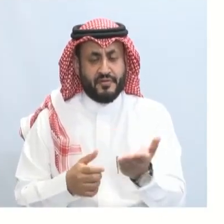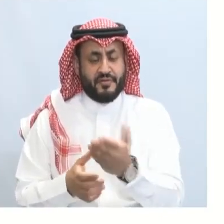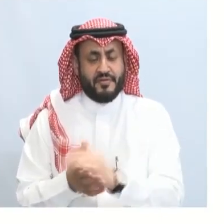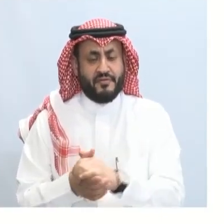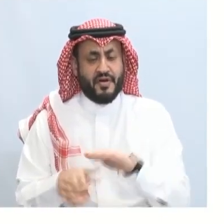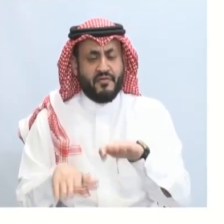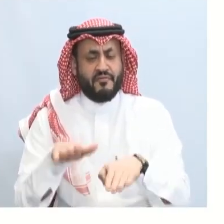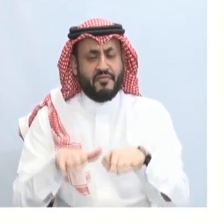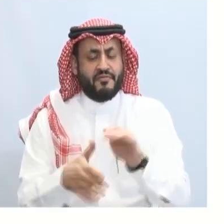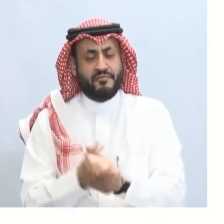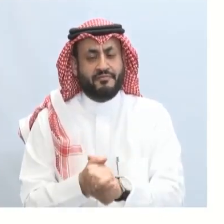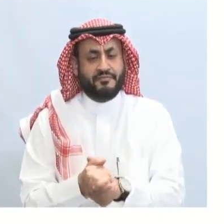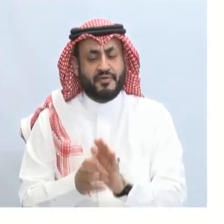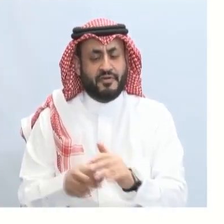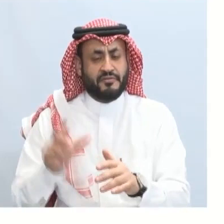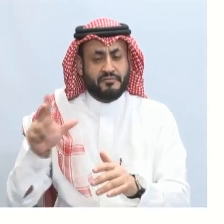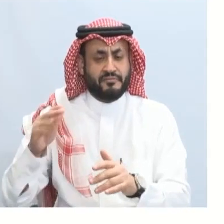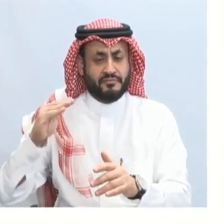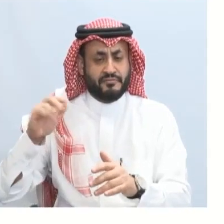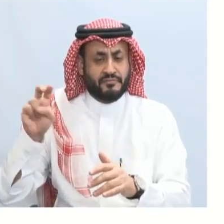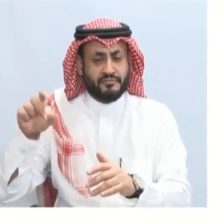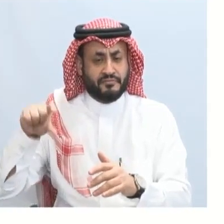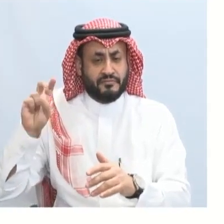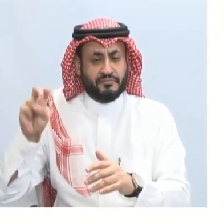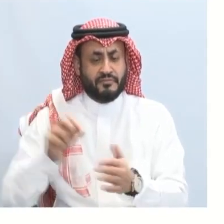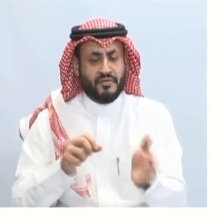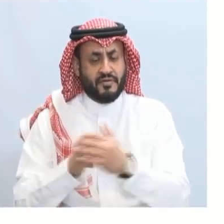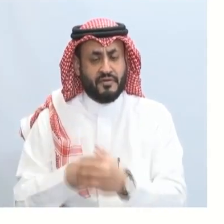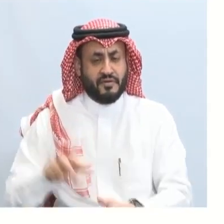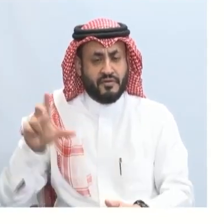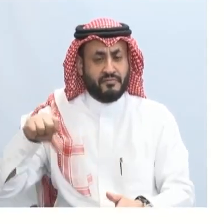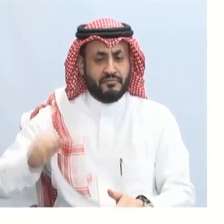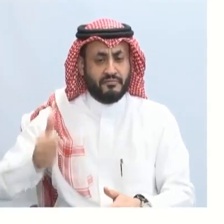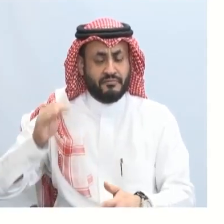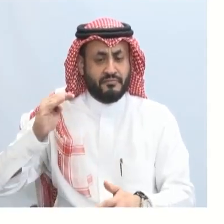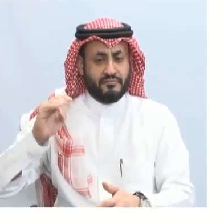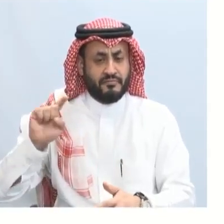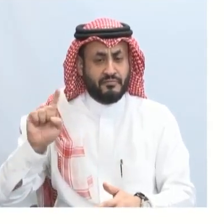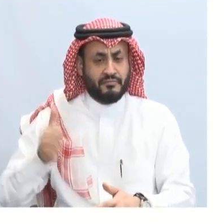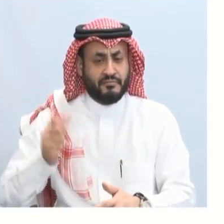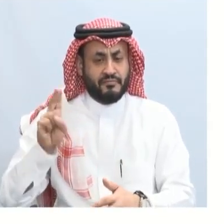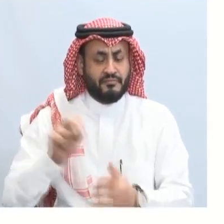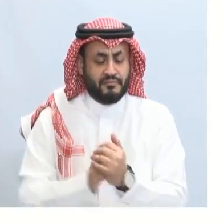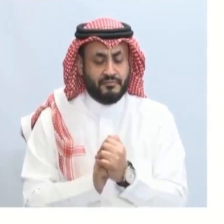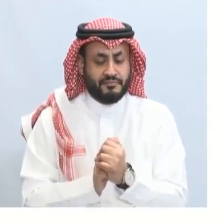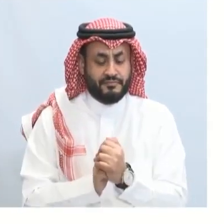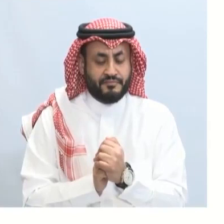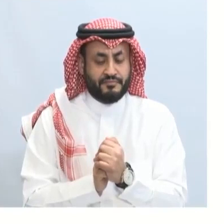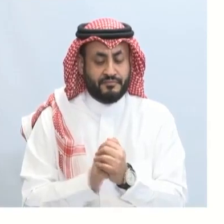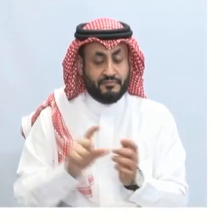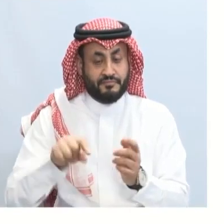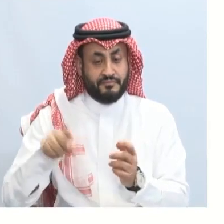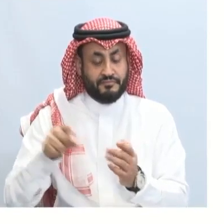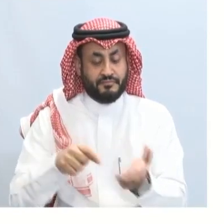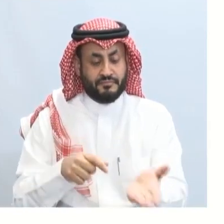الفرق بين الحقوق والواجبات ما هو الفرق ما بين الحقوق والواجبات بارك الله فيكم